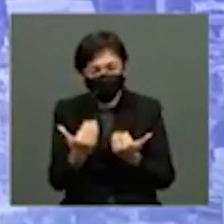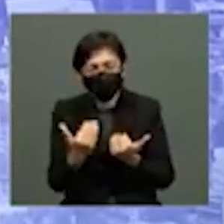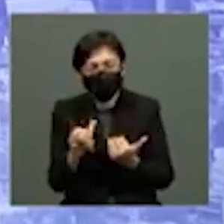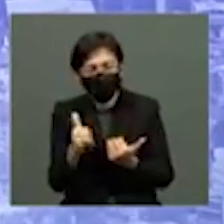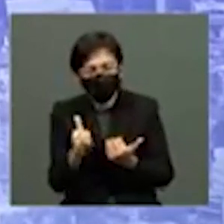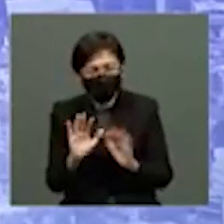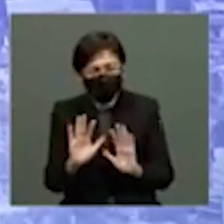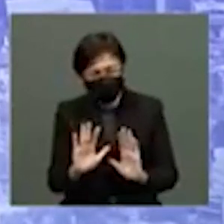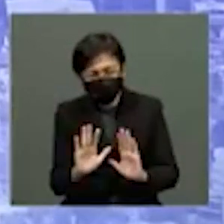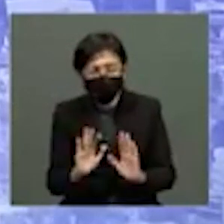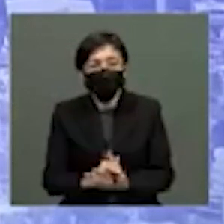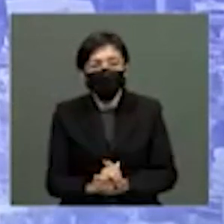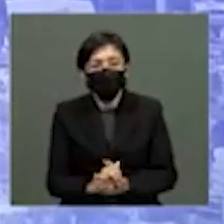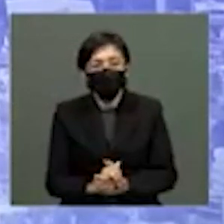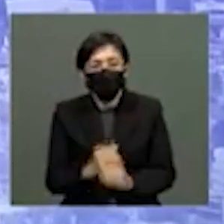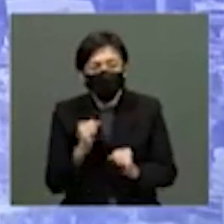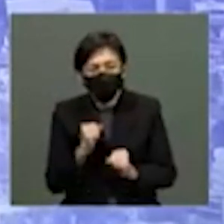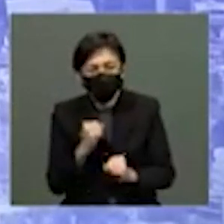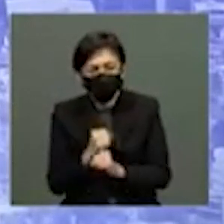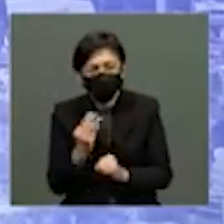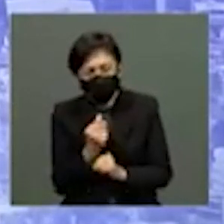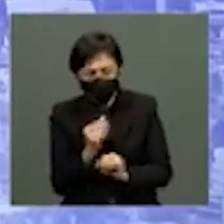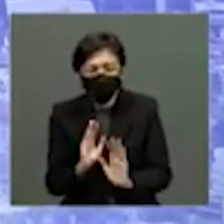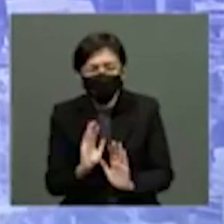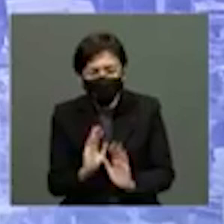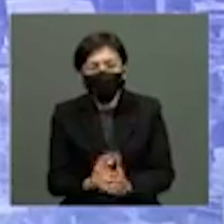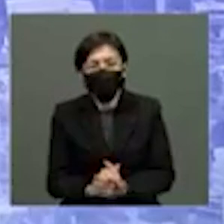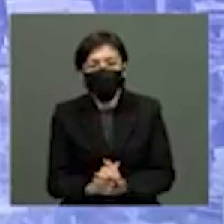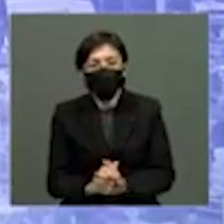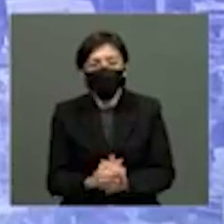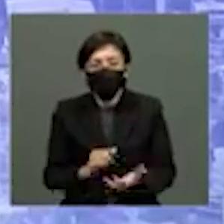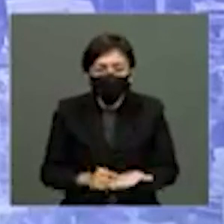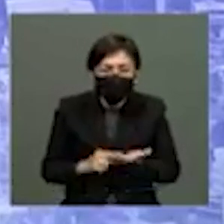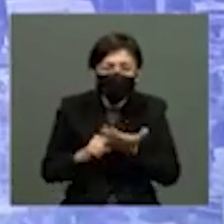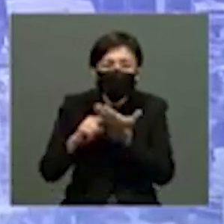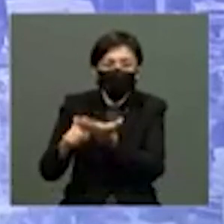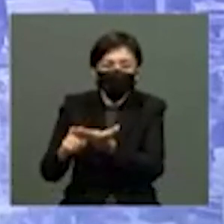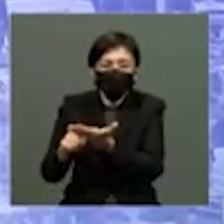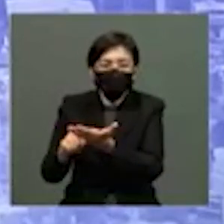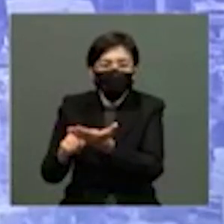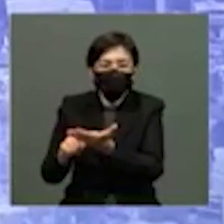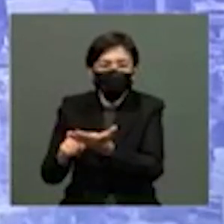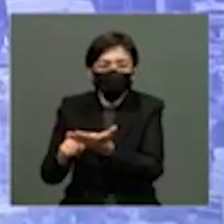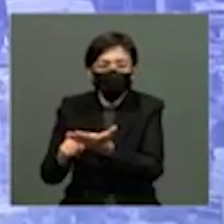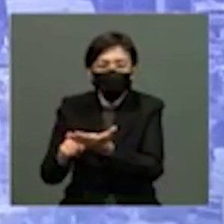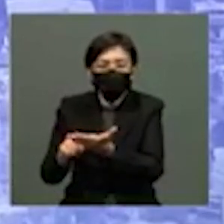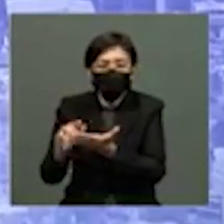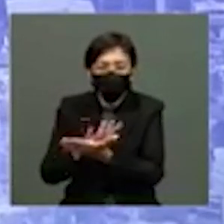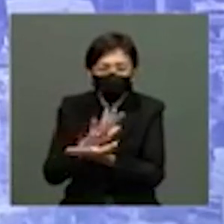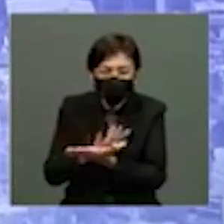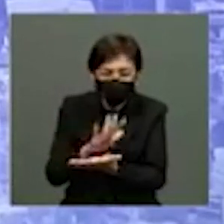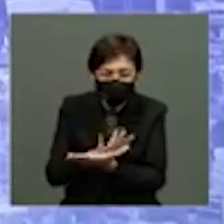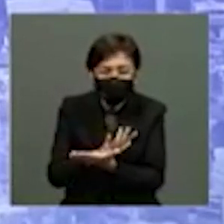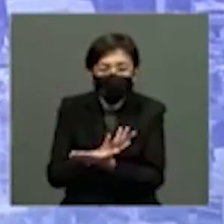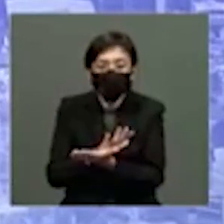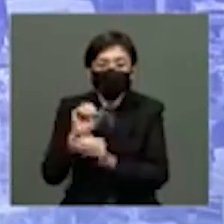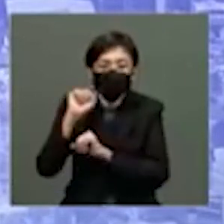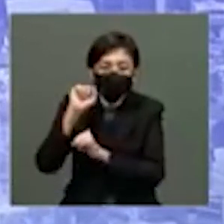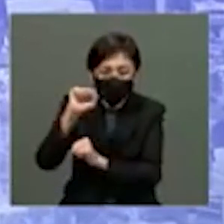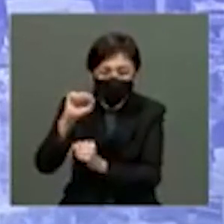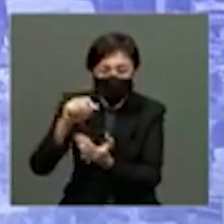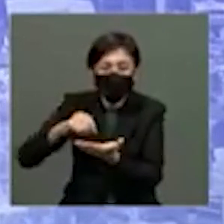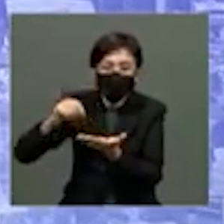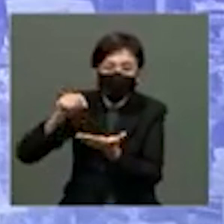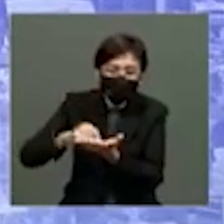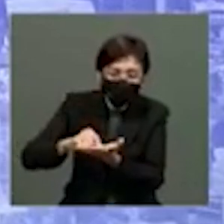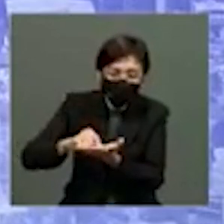มีการต้องเนื่องจากโปรเซสจะต้องมีเรื่องของการกราบเรียนท่านแล้วก็นำไปสู่การออกประกาศนะครับแล้ว